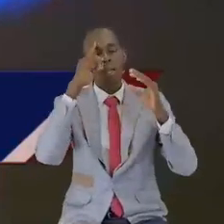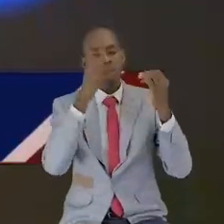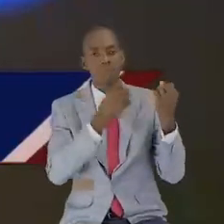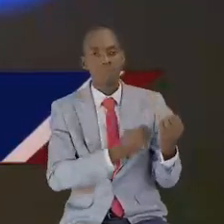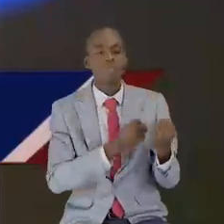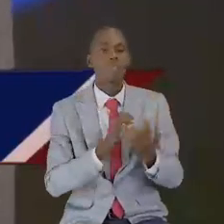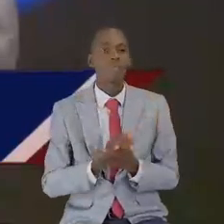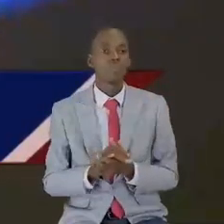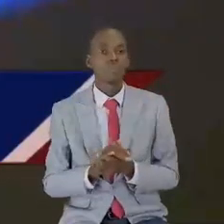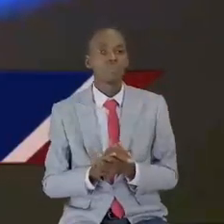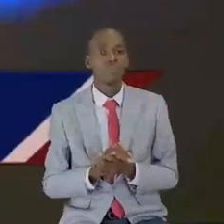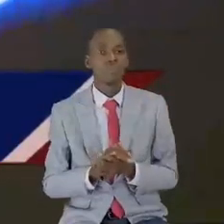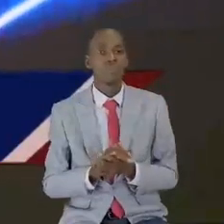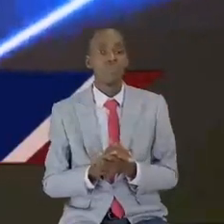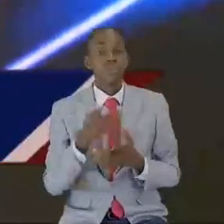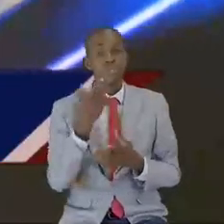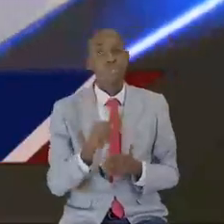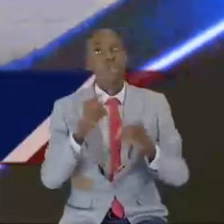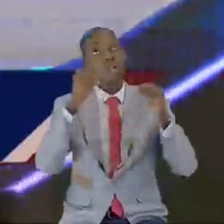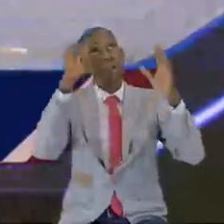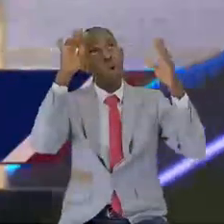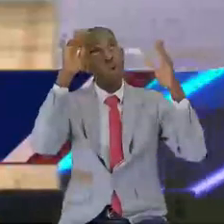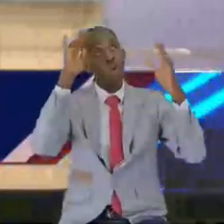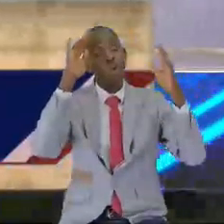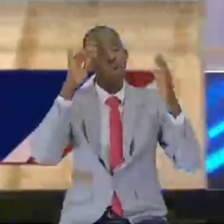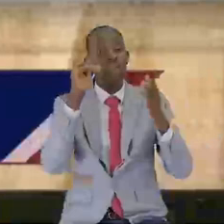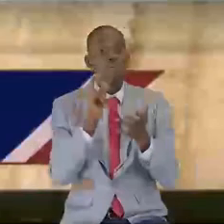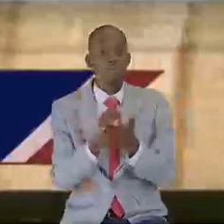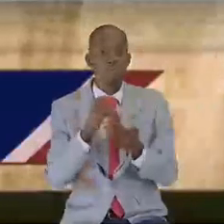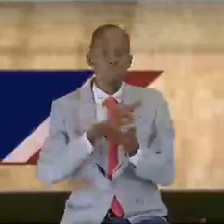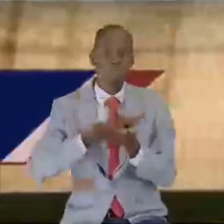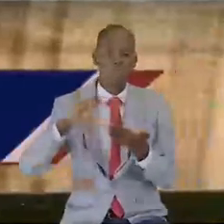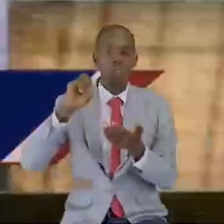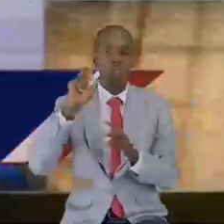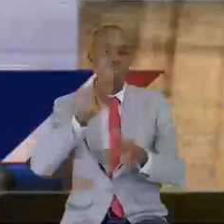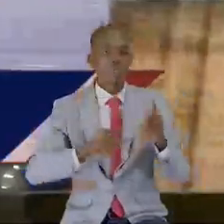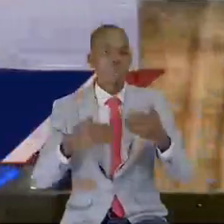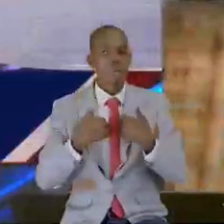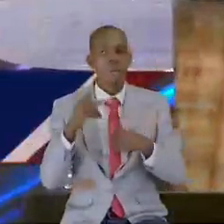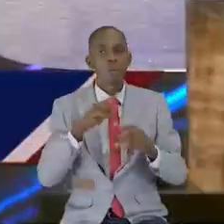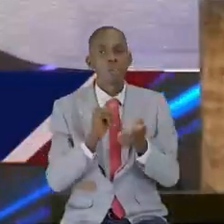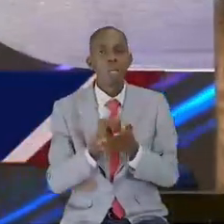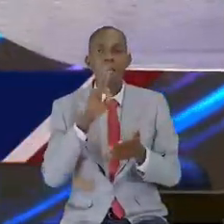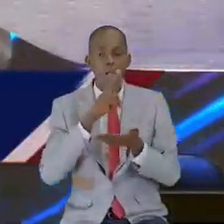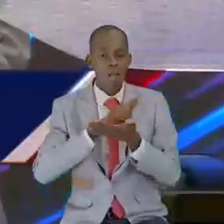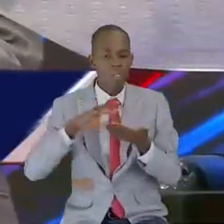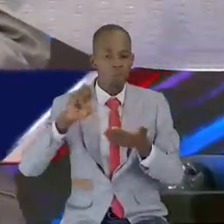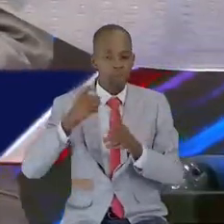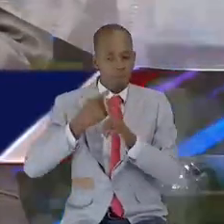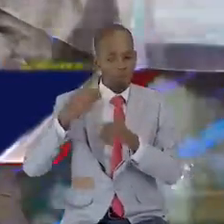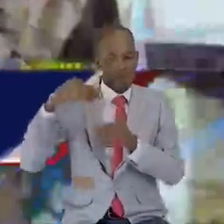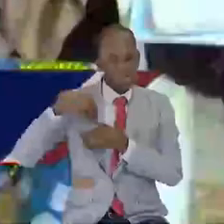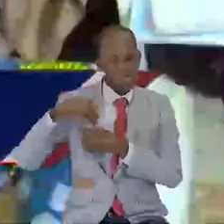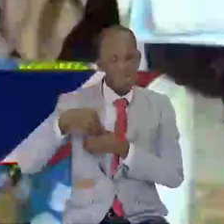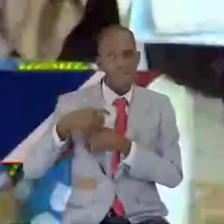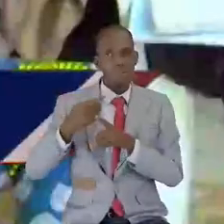Pour nous, c'est de la foi que nous attendons par l'esprit, l'espérance de la justice. L'espérance que les justes ont, ceux qui sont justes de